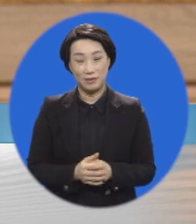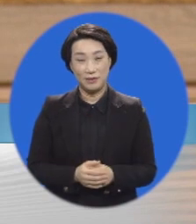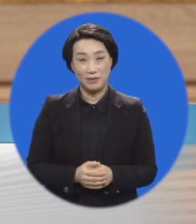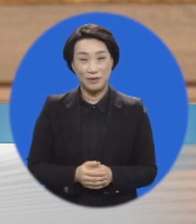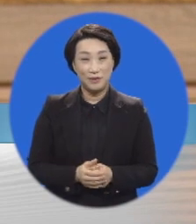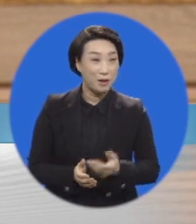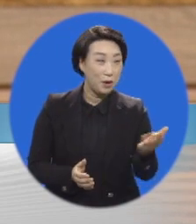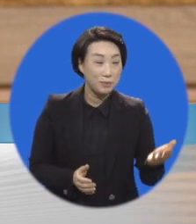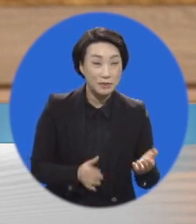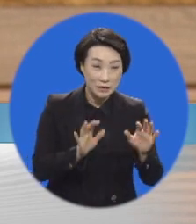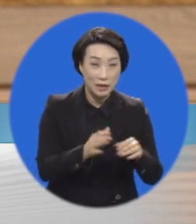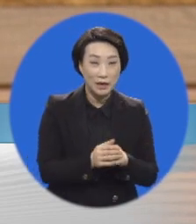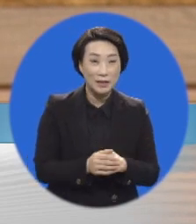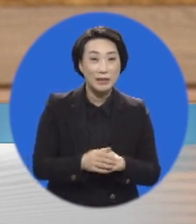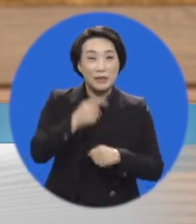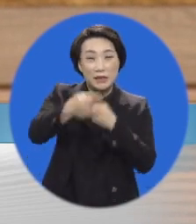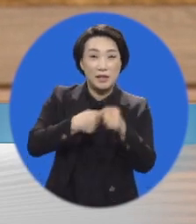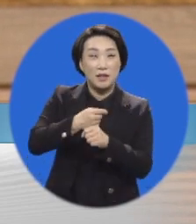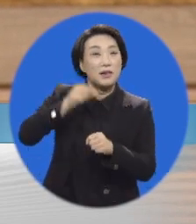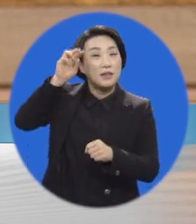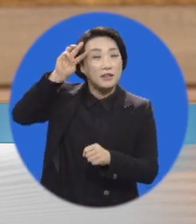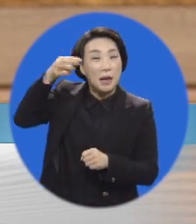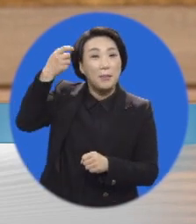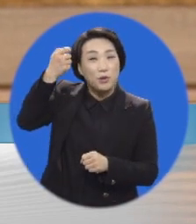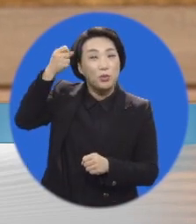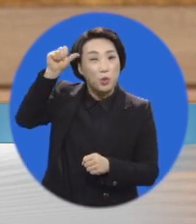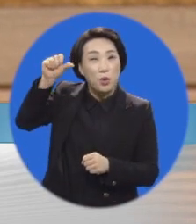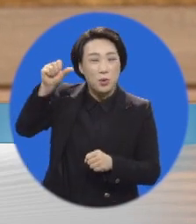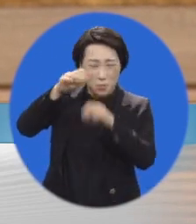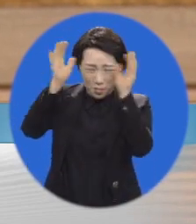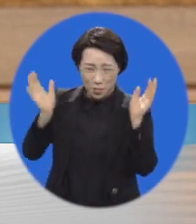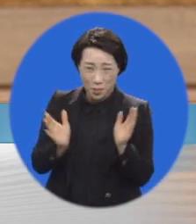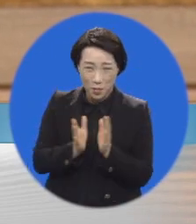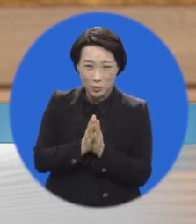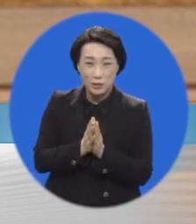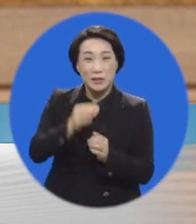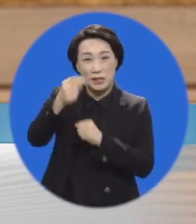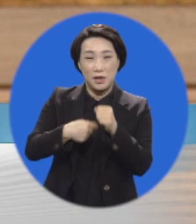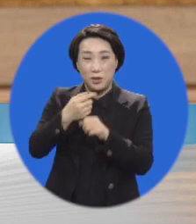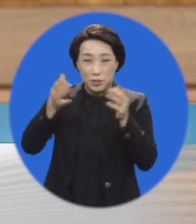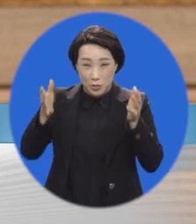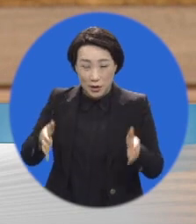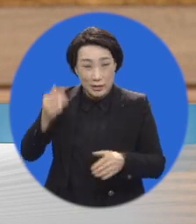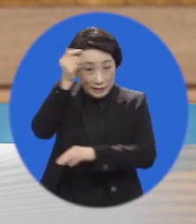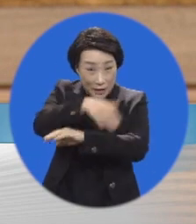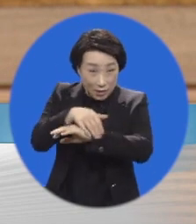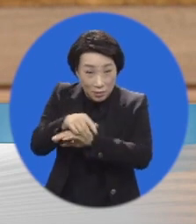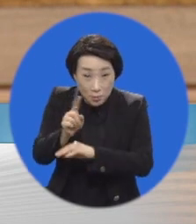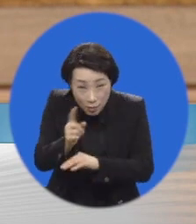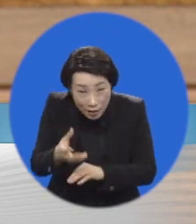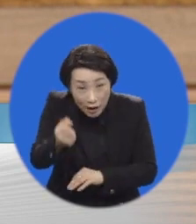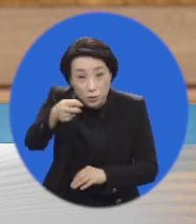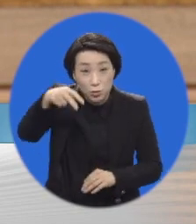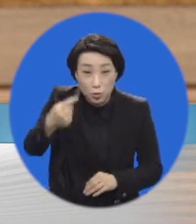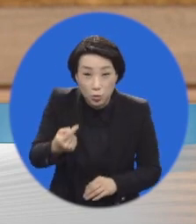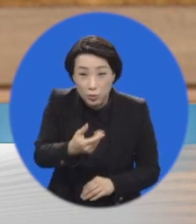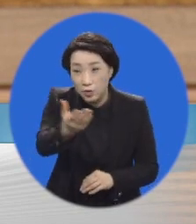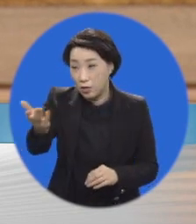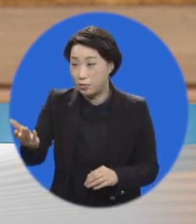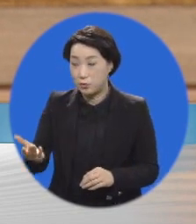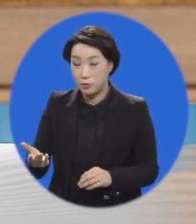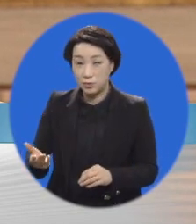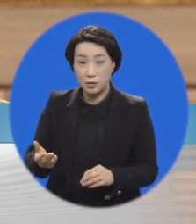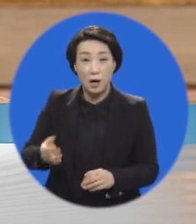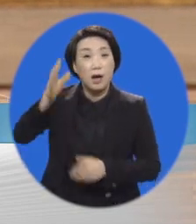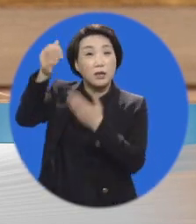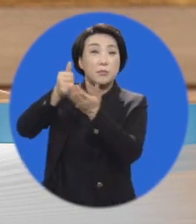사람들이 365일 다 한 해 동안 어떤 설계를 가졌을지라도